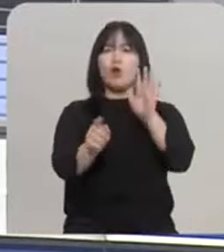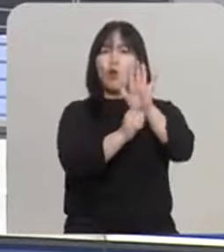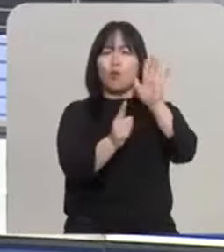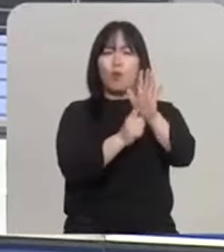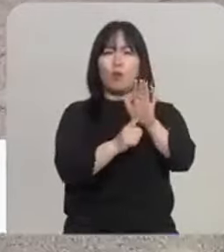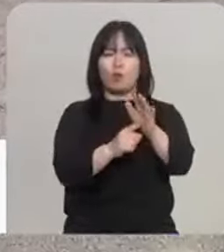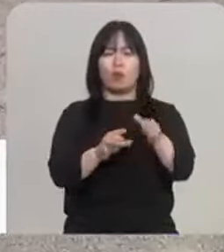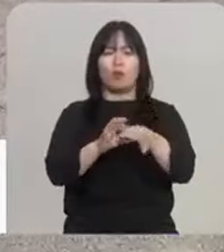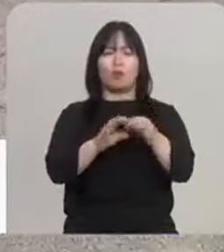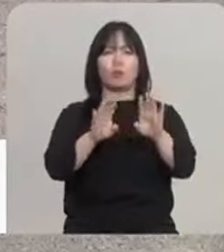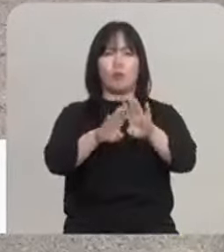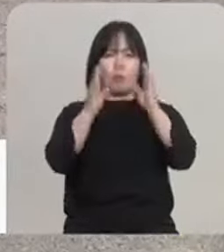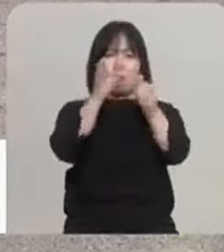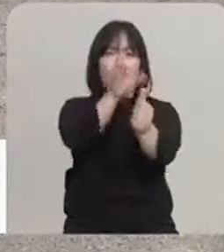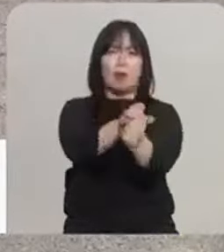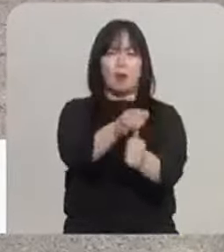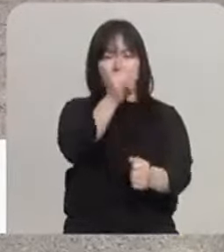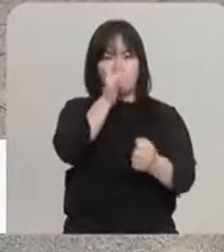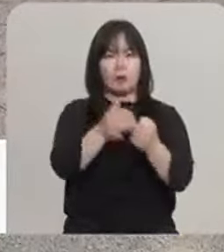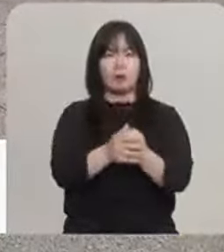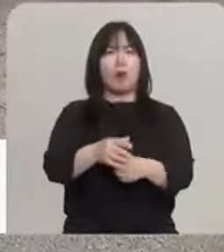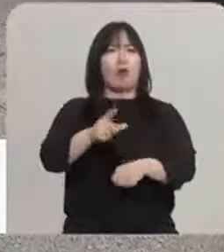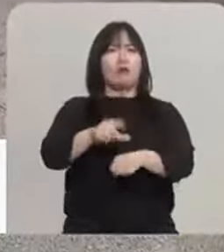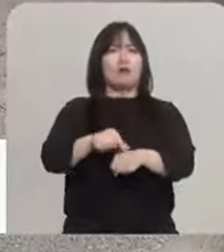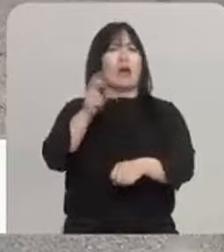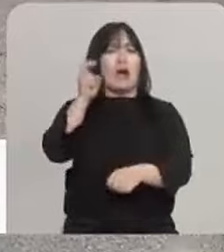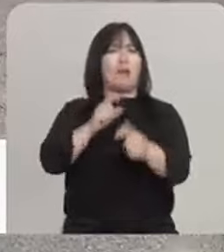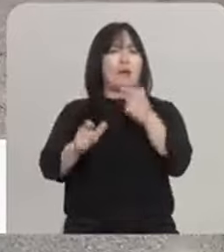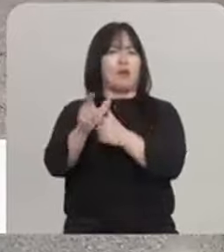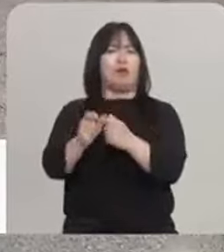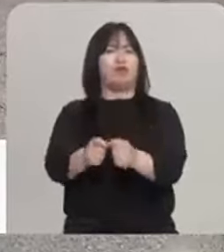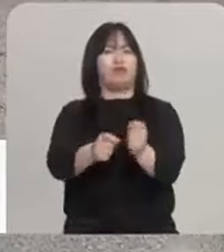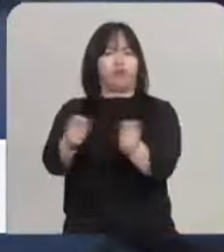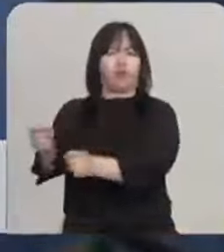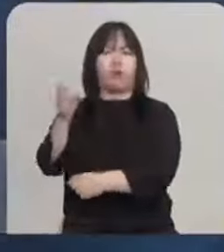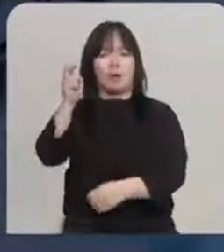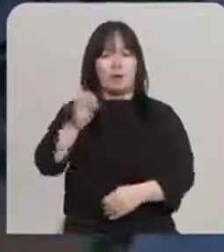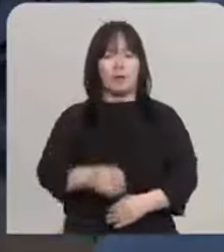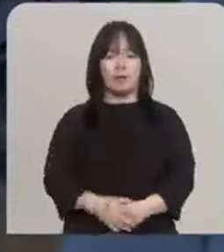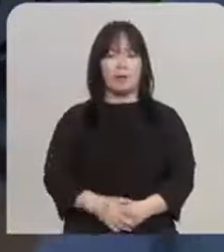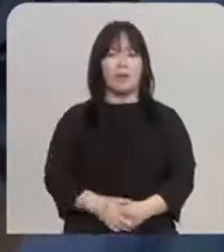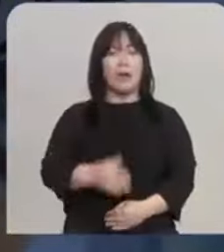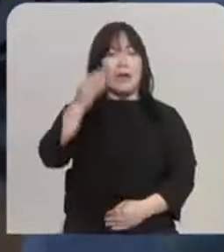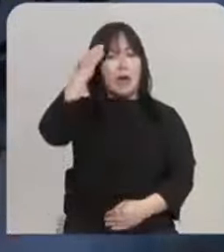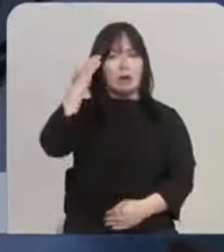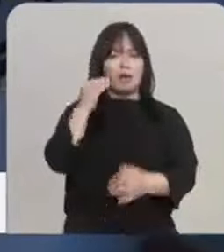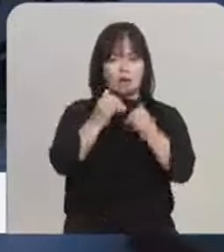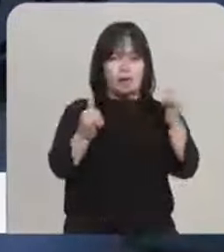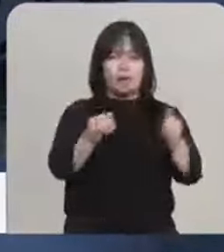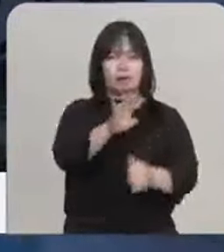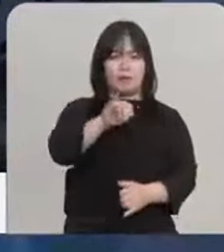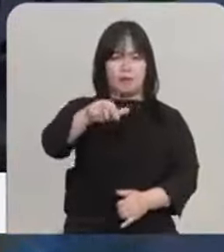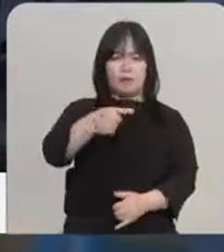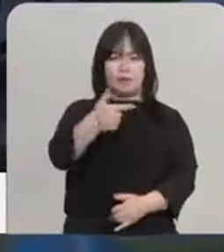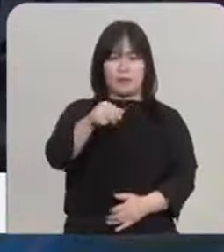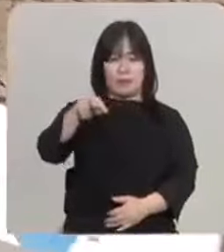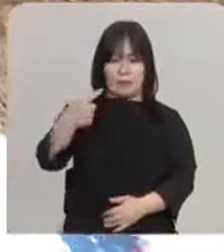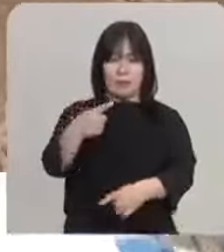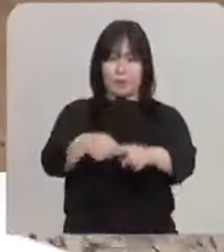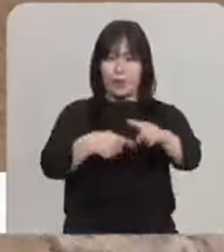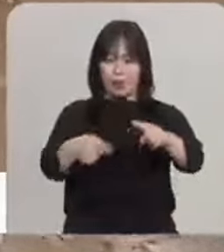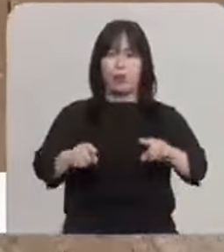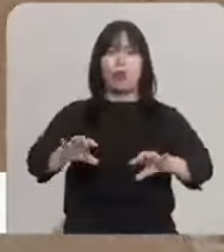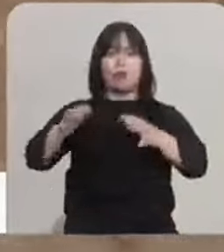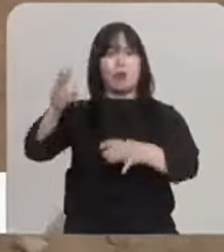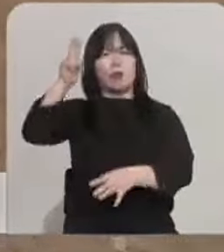임명하는 개방형 직인만큼 시간은 더 걸릴 것으로 입니다 한인 비즈니스 대회는 지난해 세만금 세계